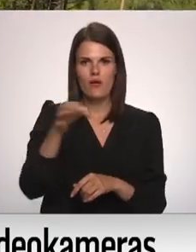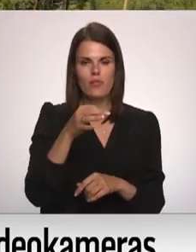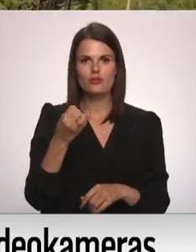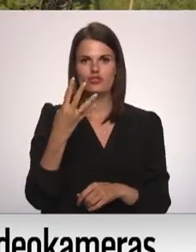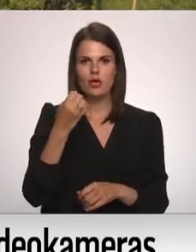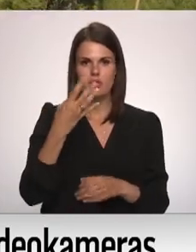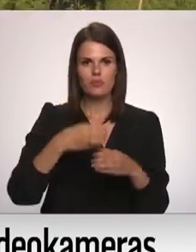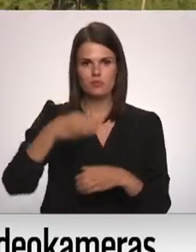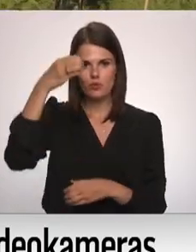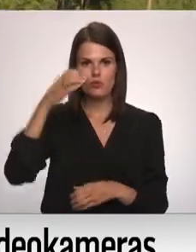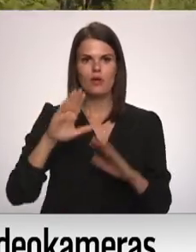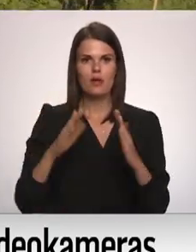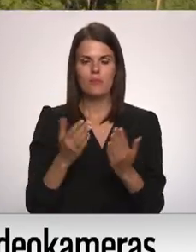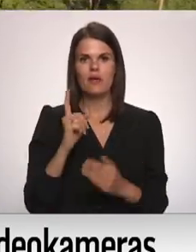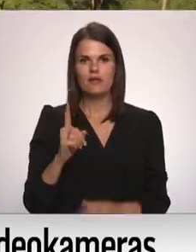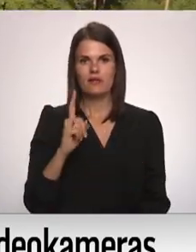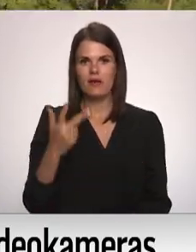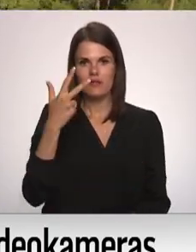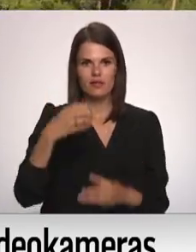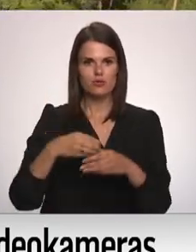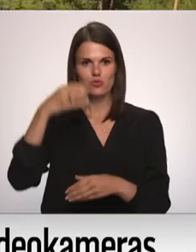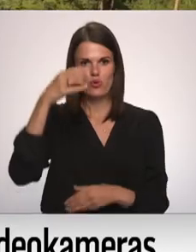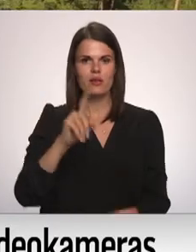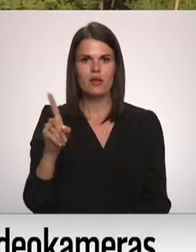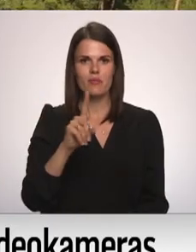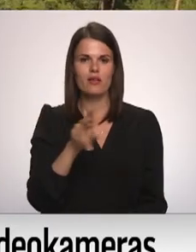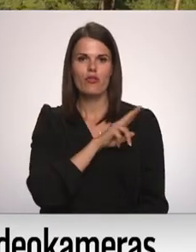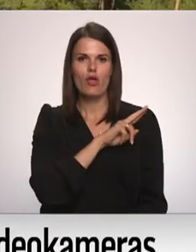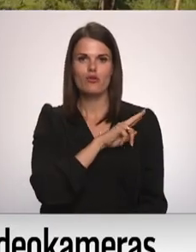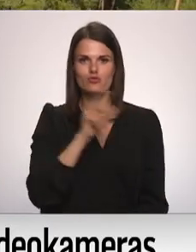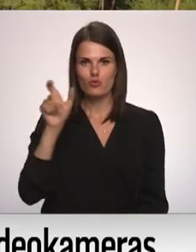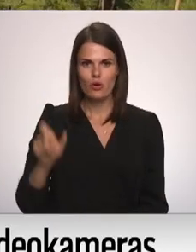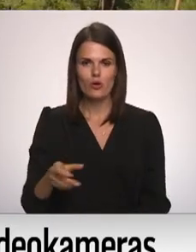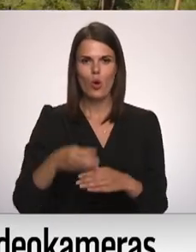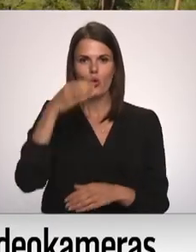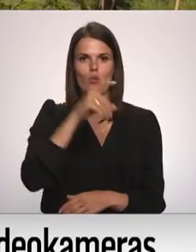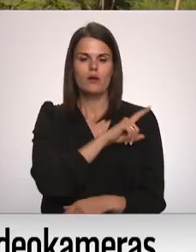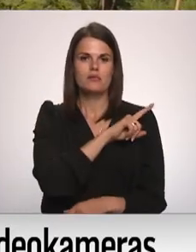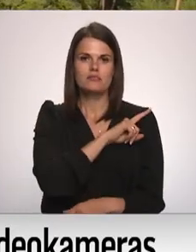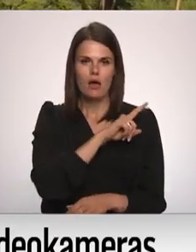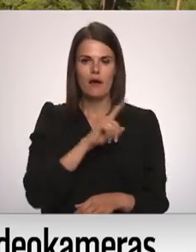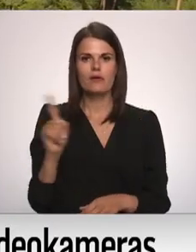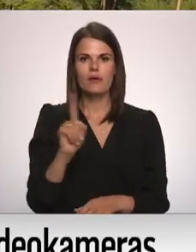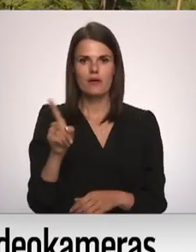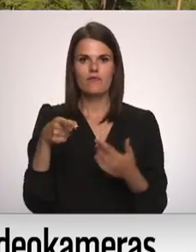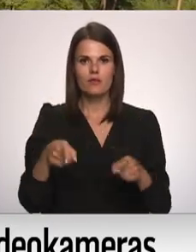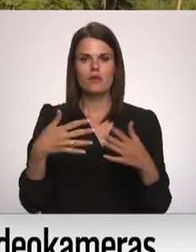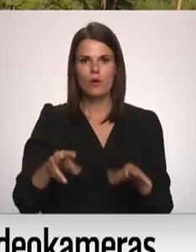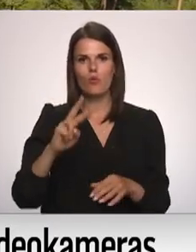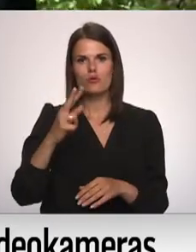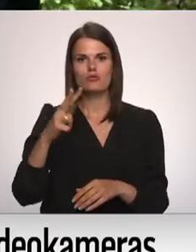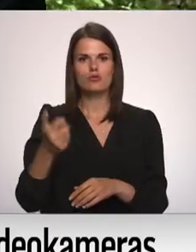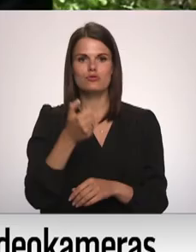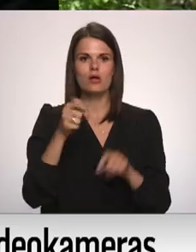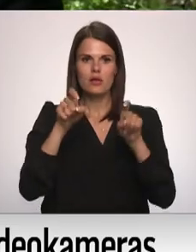torņi, bet tikai trijiem ir dežuranti. Tornisārgi jau ar kaut kādu otro, trešo gadu, ja viņi sēž, viņiem rodās